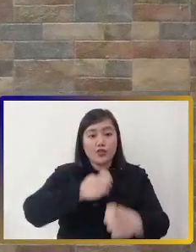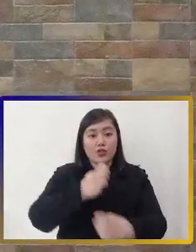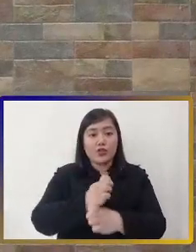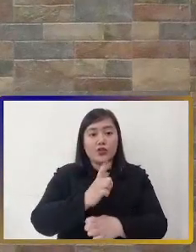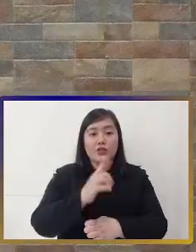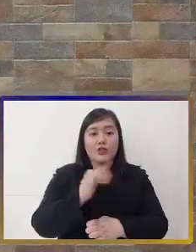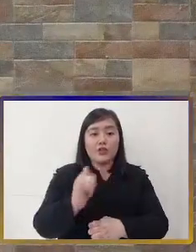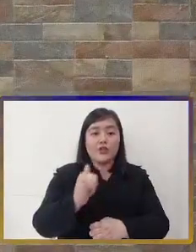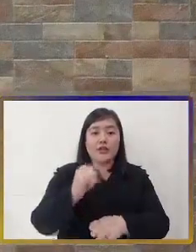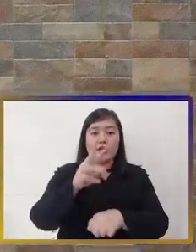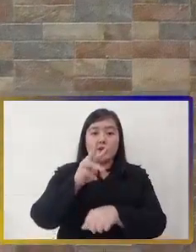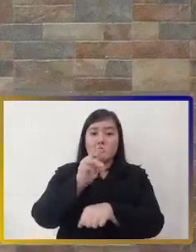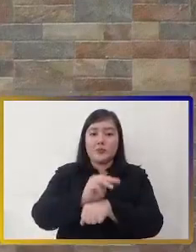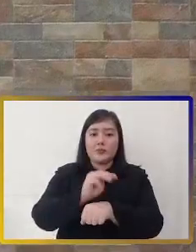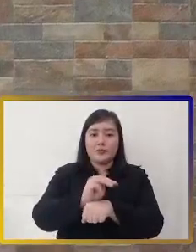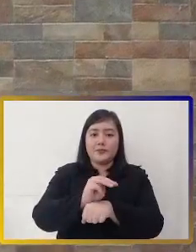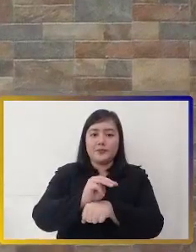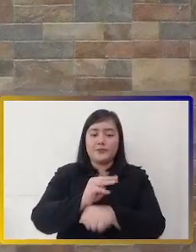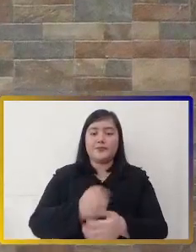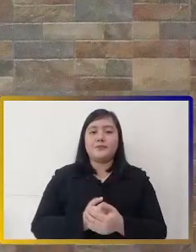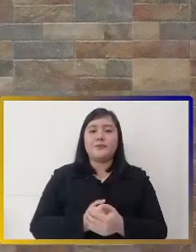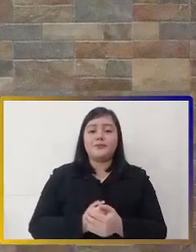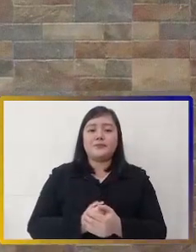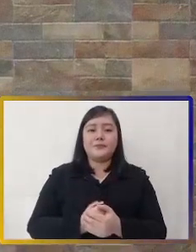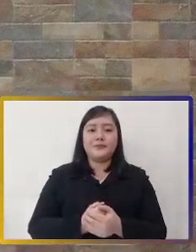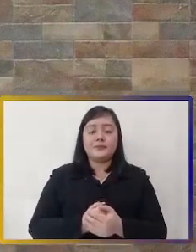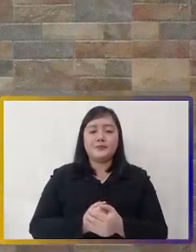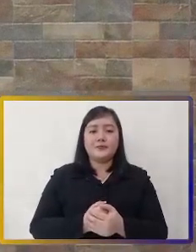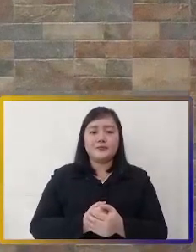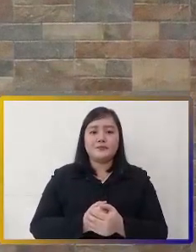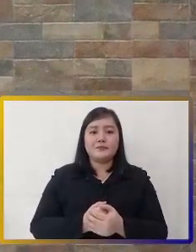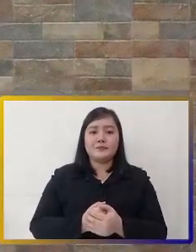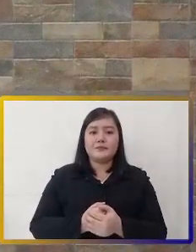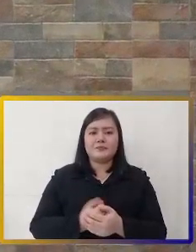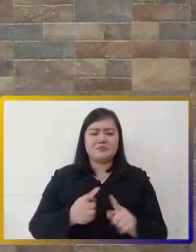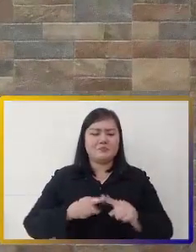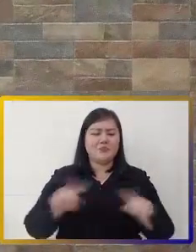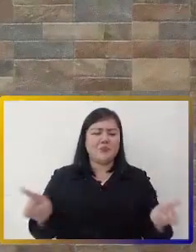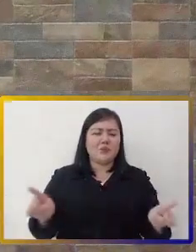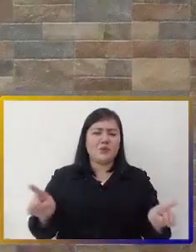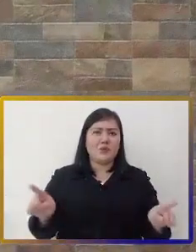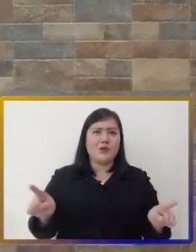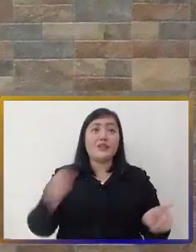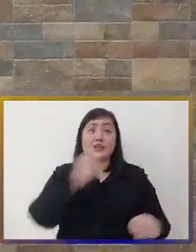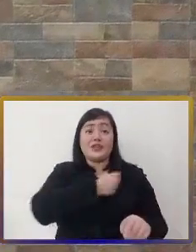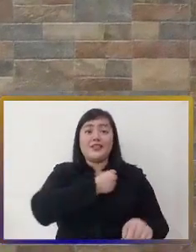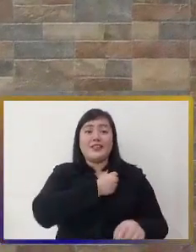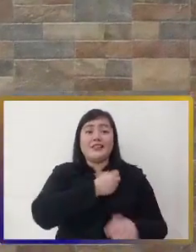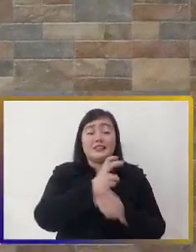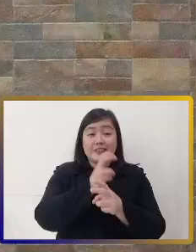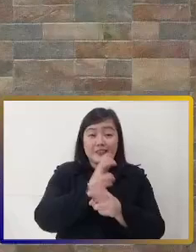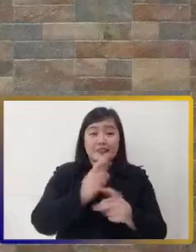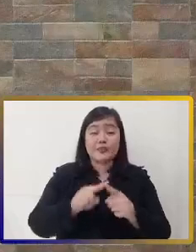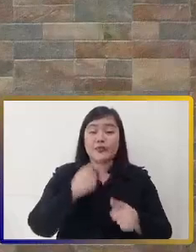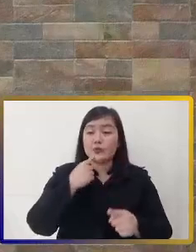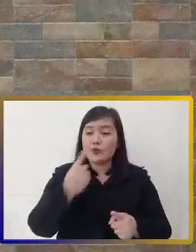naman mag-claim na yung simbahan na yan ay itinatag ng Panginoon Jesucristo kung yan ay nagsimula nang wala na ang Panginoong